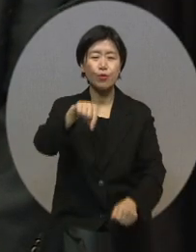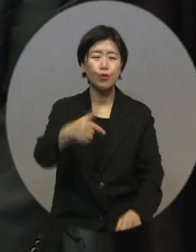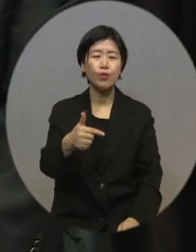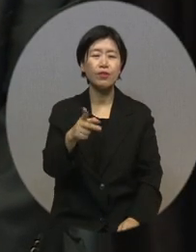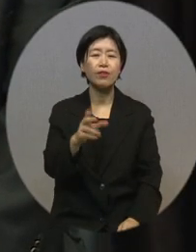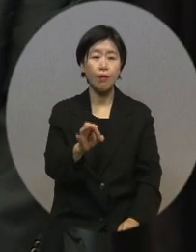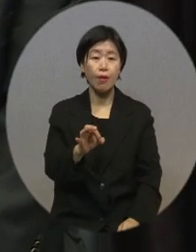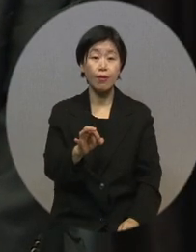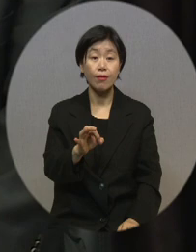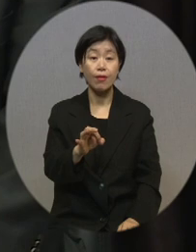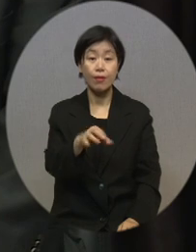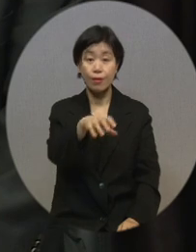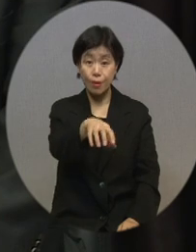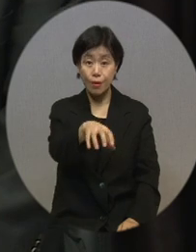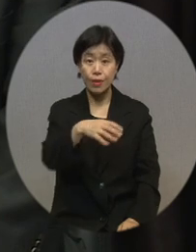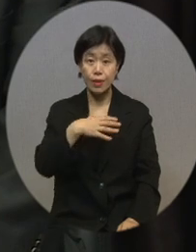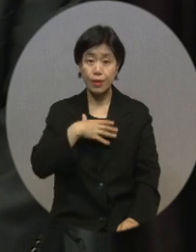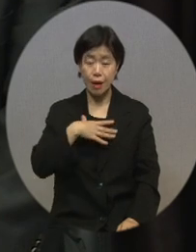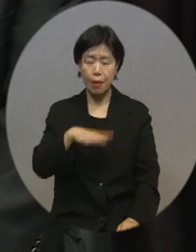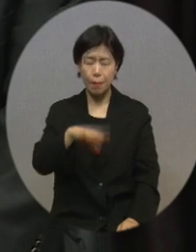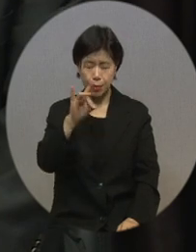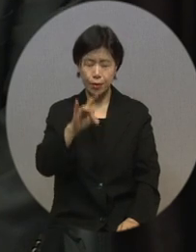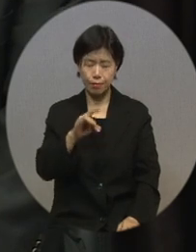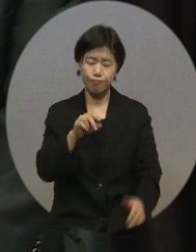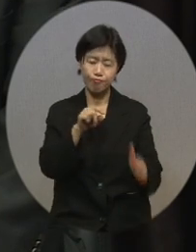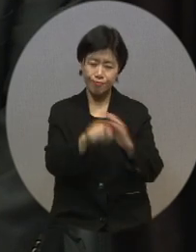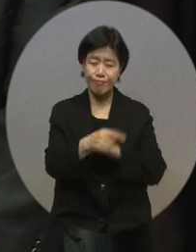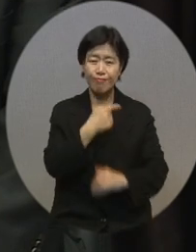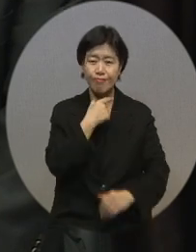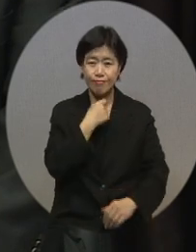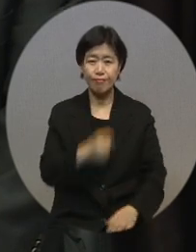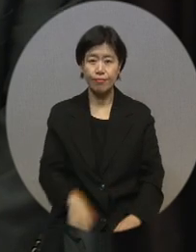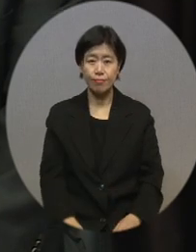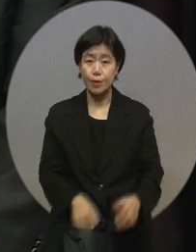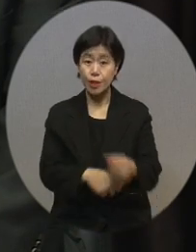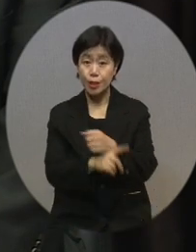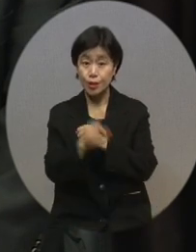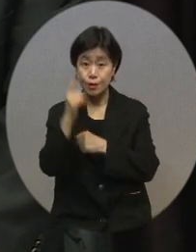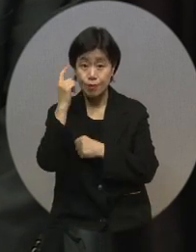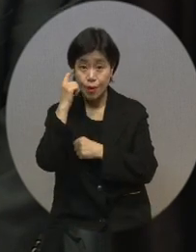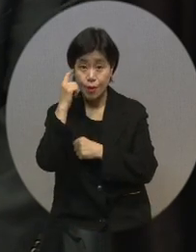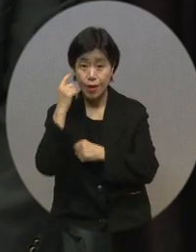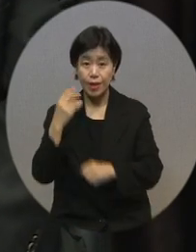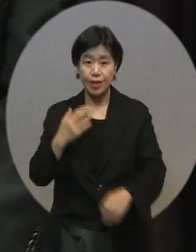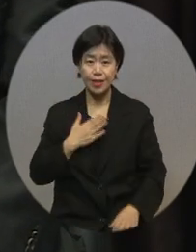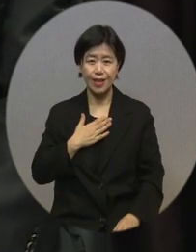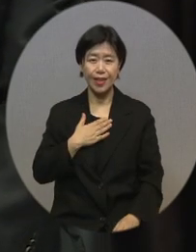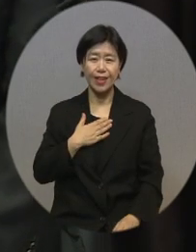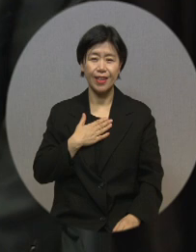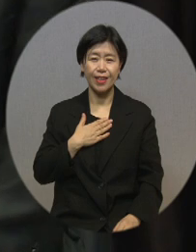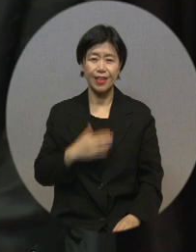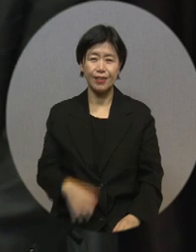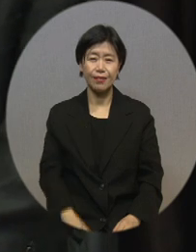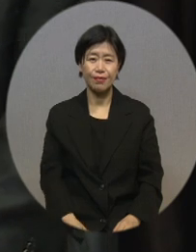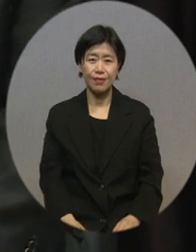예, 문경을 우선적으로 꼽고 싶고요. 그 이유는 제 처가가 문경인데